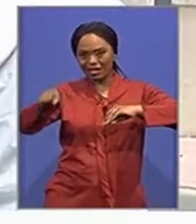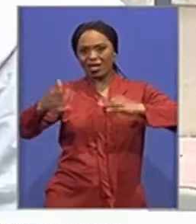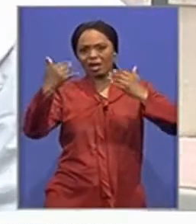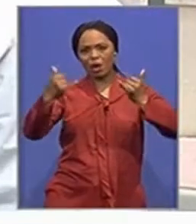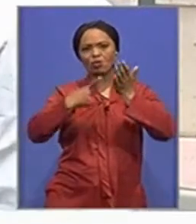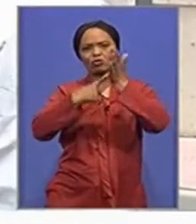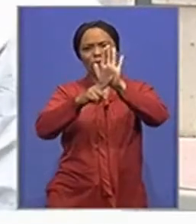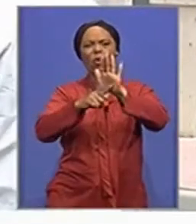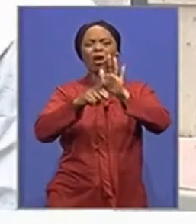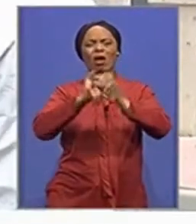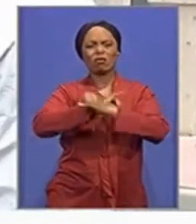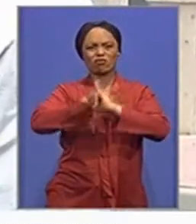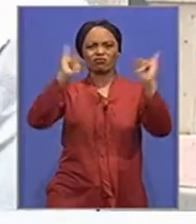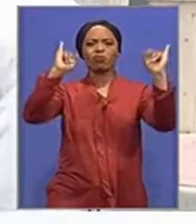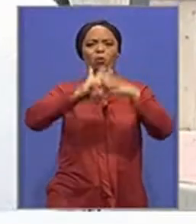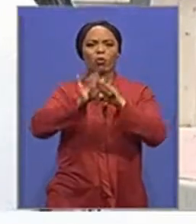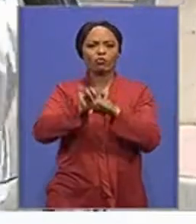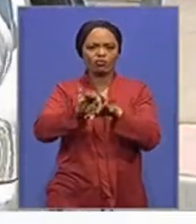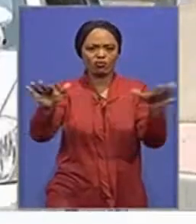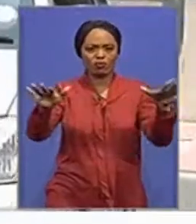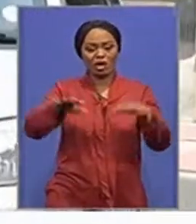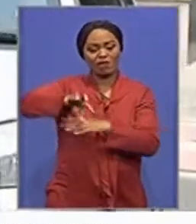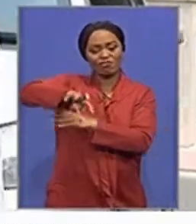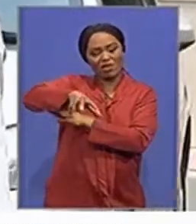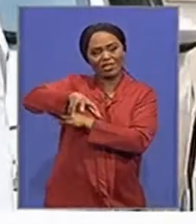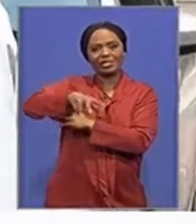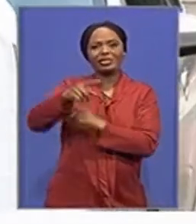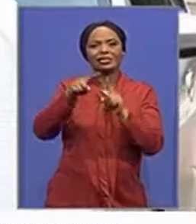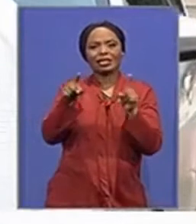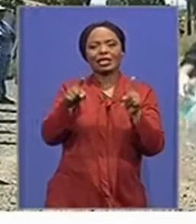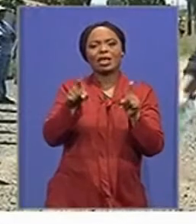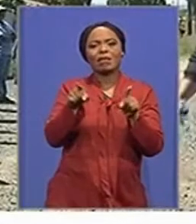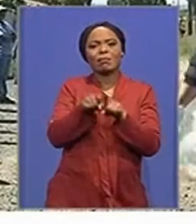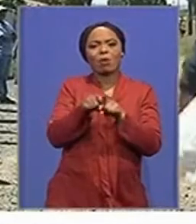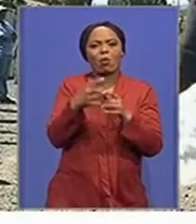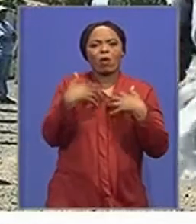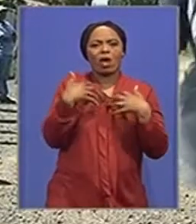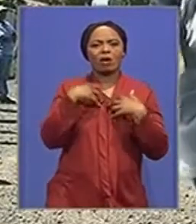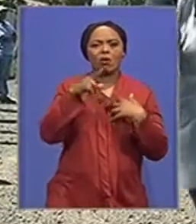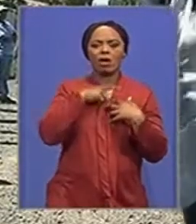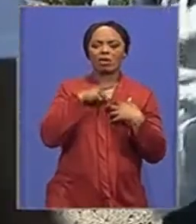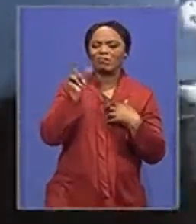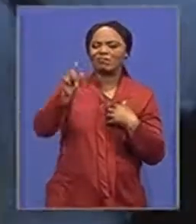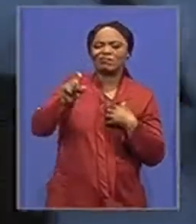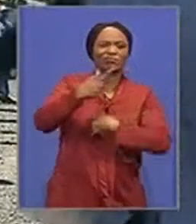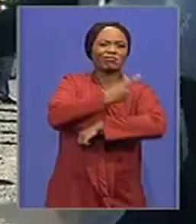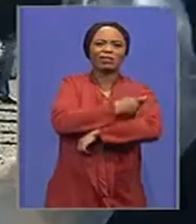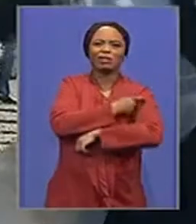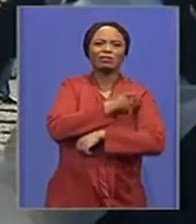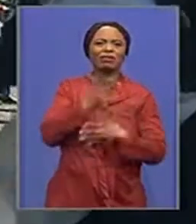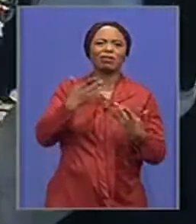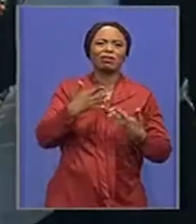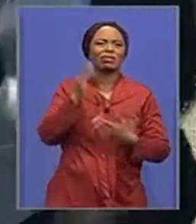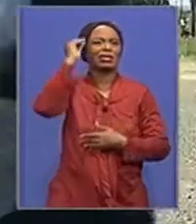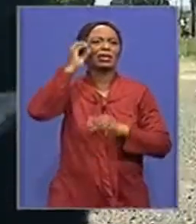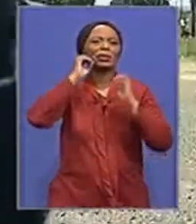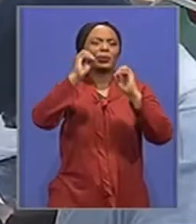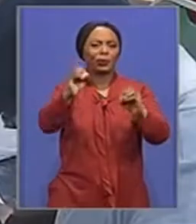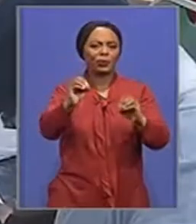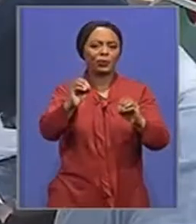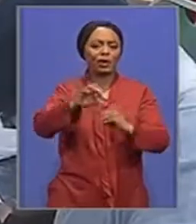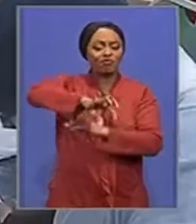diphetetšo e gole le godimo. Province e re hlobaetšwa ke palo ya batho bao ba sa hlabelwego moento. Province e